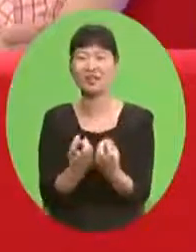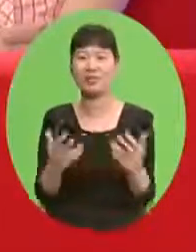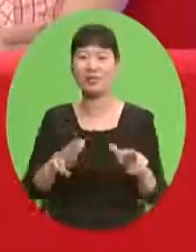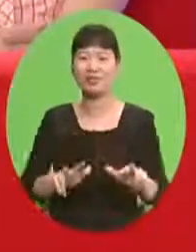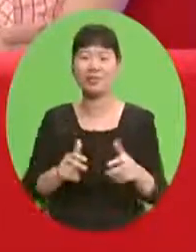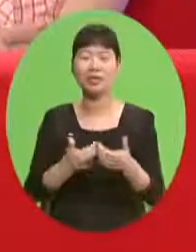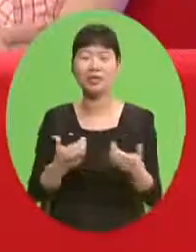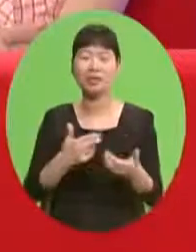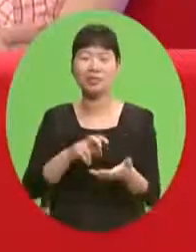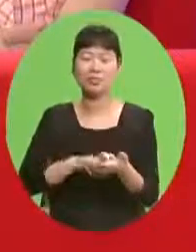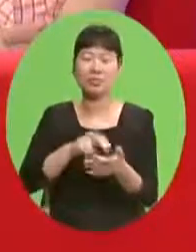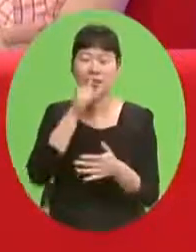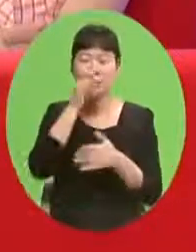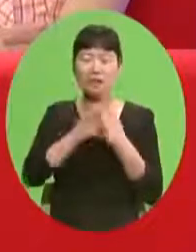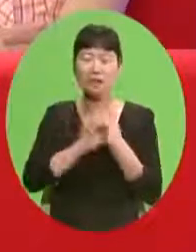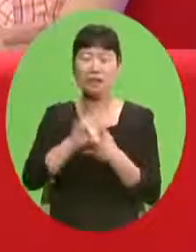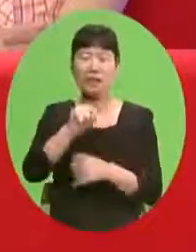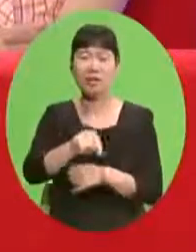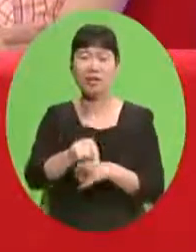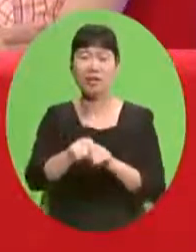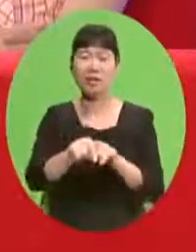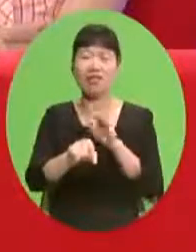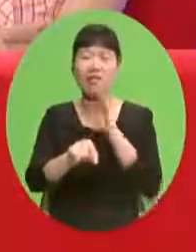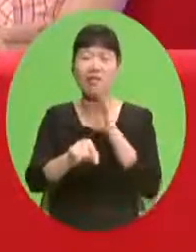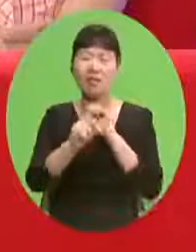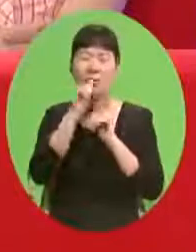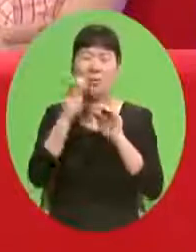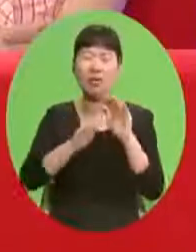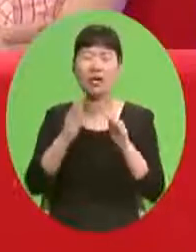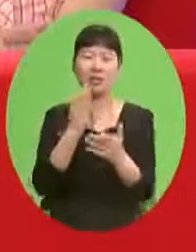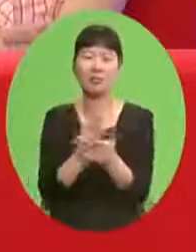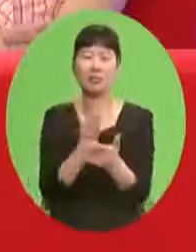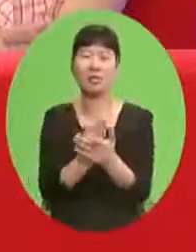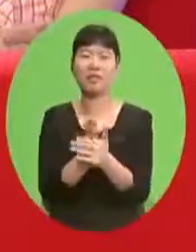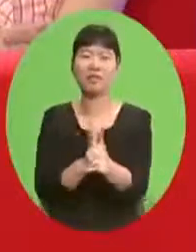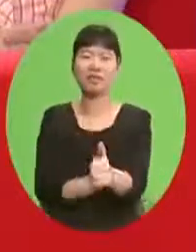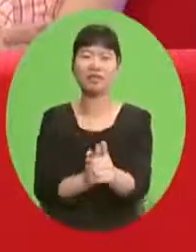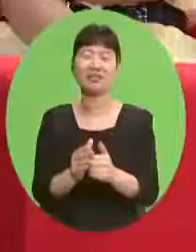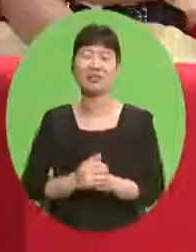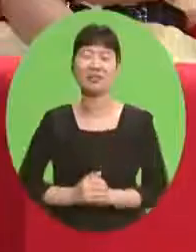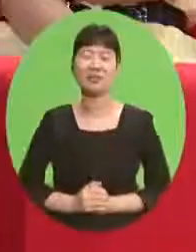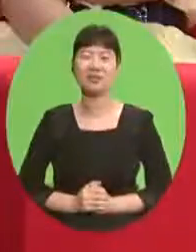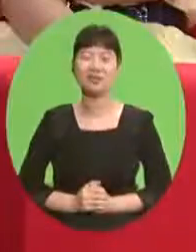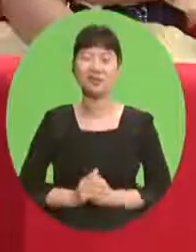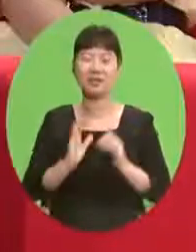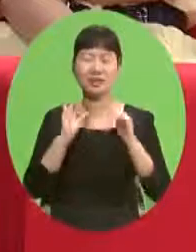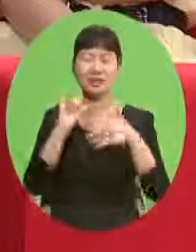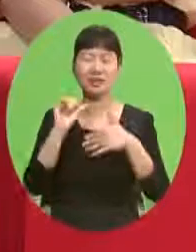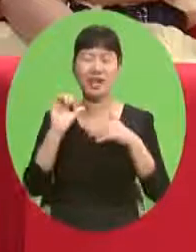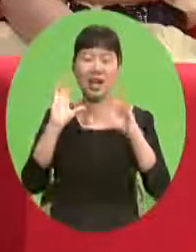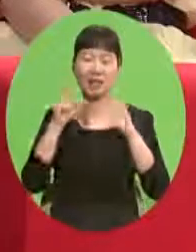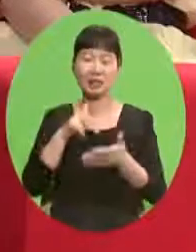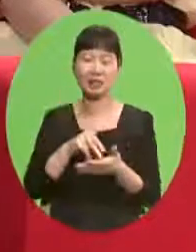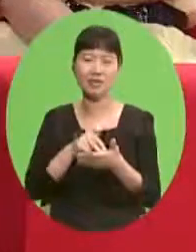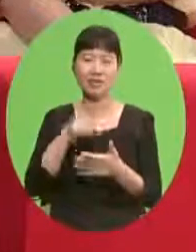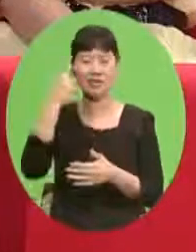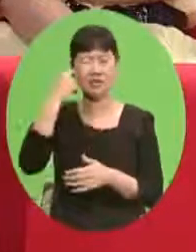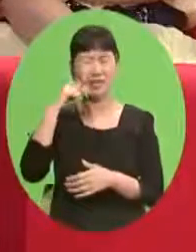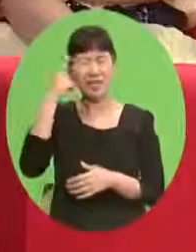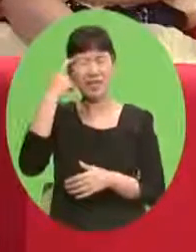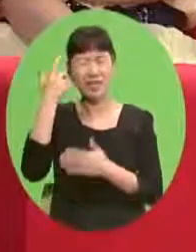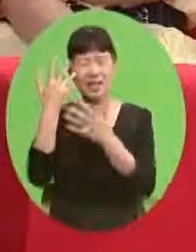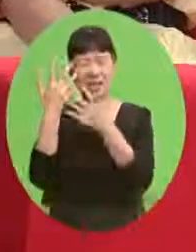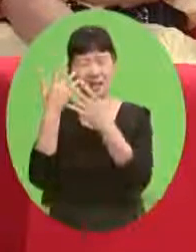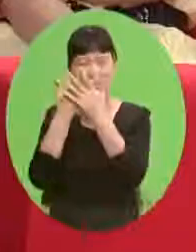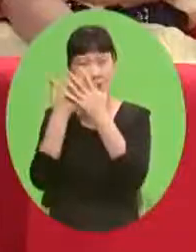특히 분리불안이 있는 아이한테요, 이거는요, 절대로 하지 마셔야 돼요, 정말. 근데 애가 어떤 느낌을 가질까 한번 상상을